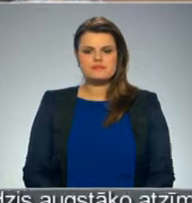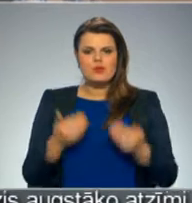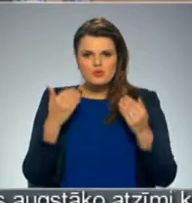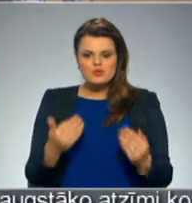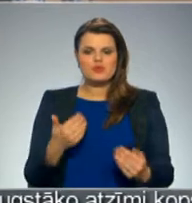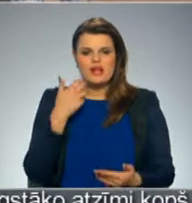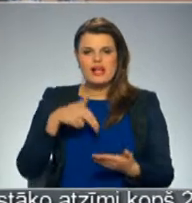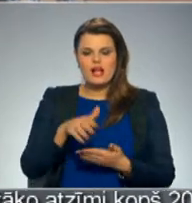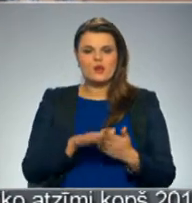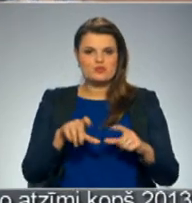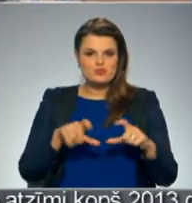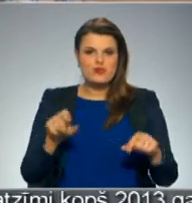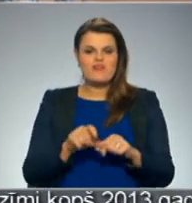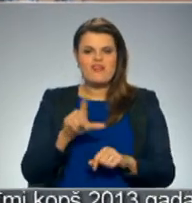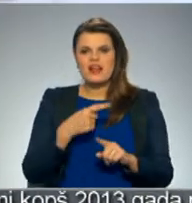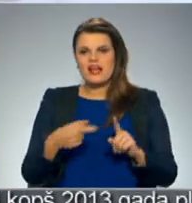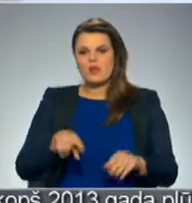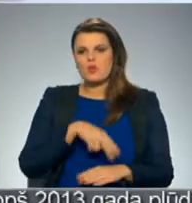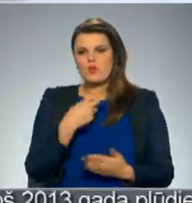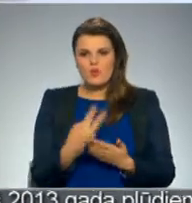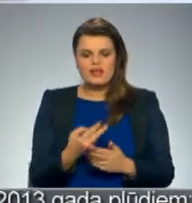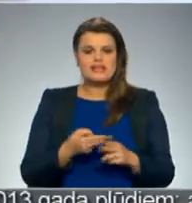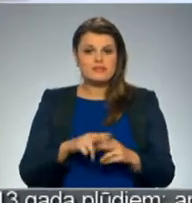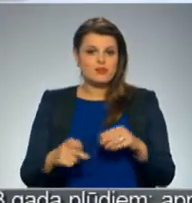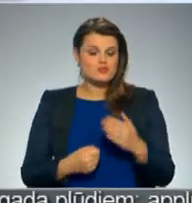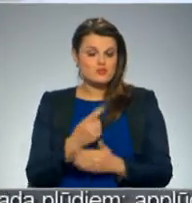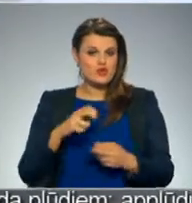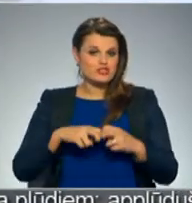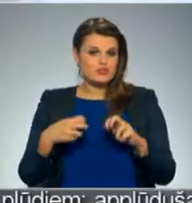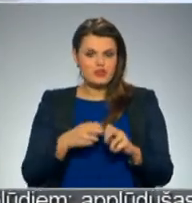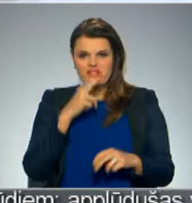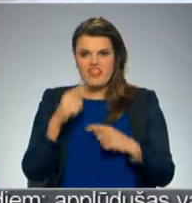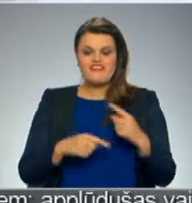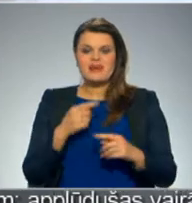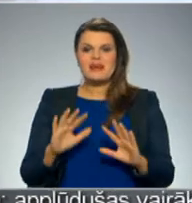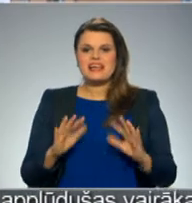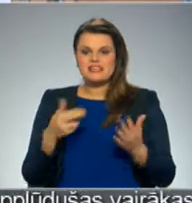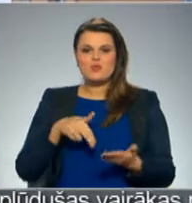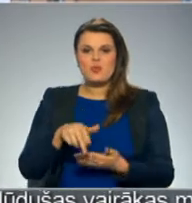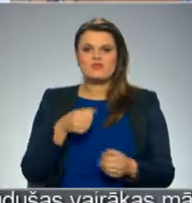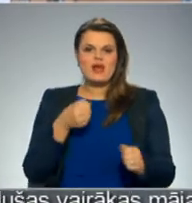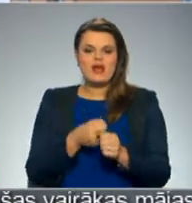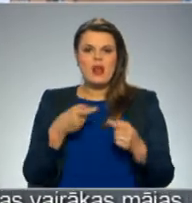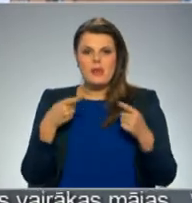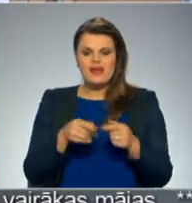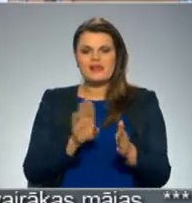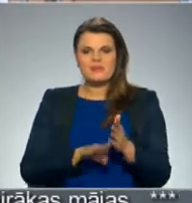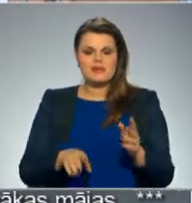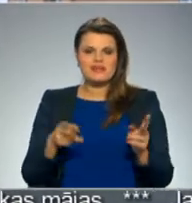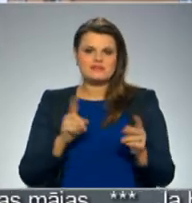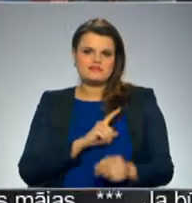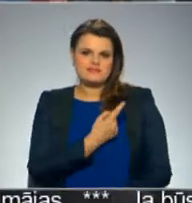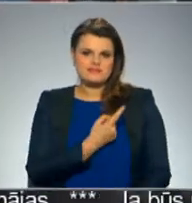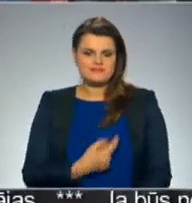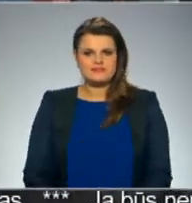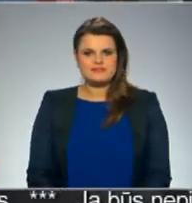Šodien, kad gāju skolu, vairākas reizes nokritu. Tāpēc rodas problēmas, ka nevienmēr izdodas nonākt galamērķī bez traumām. Bez traumu deķi